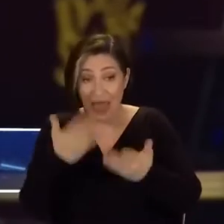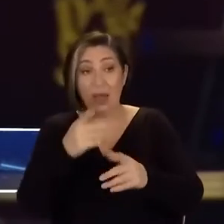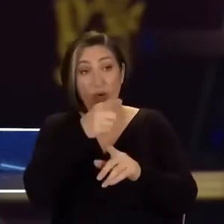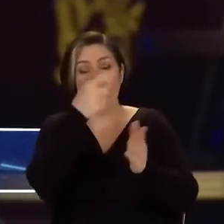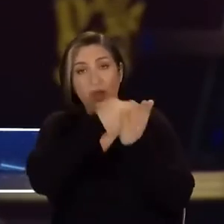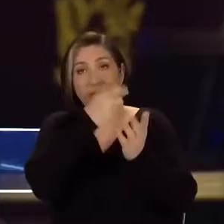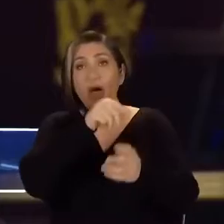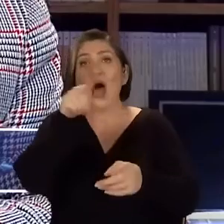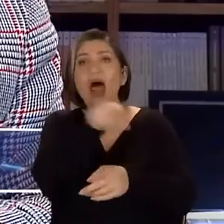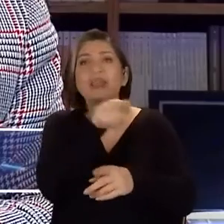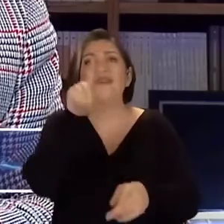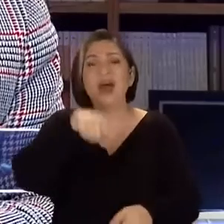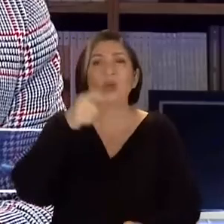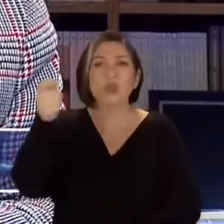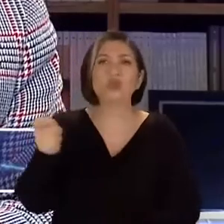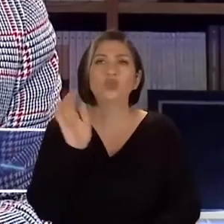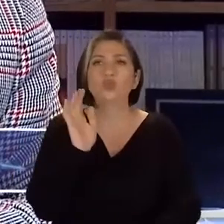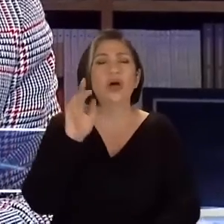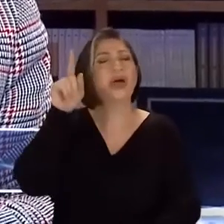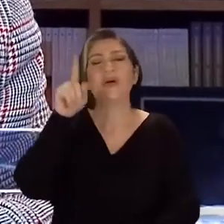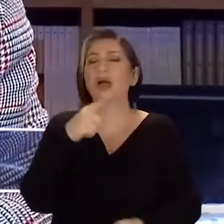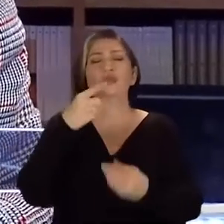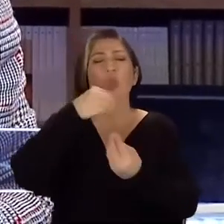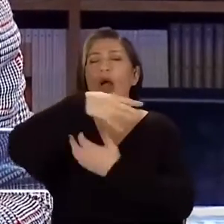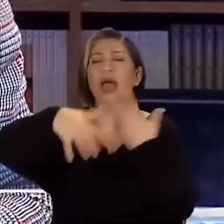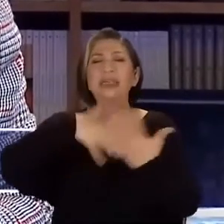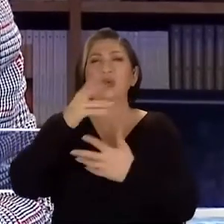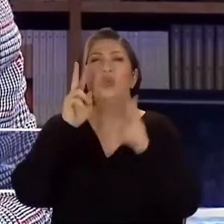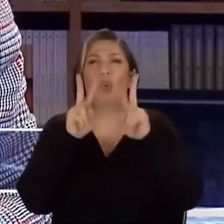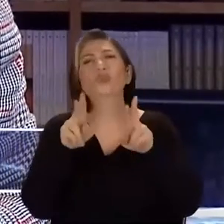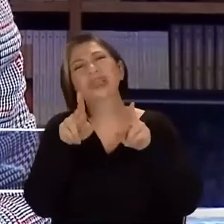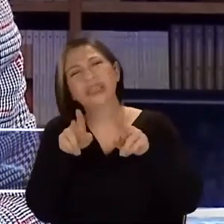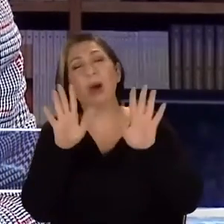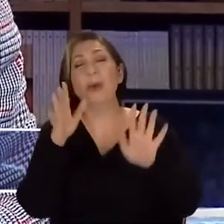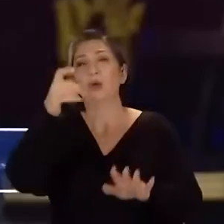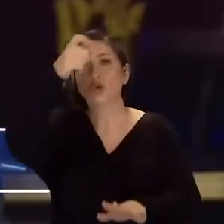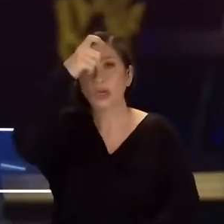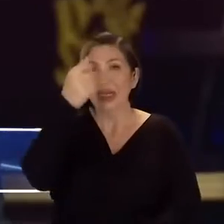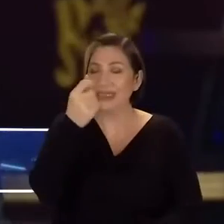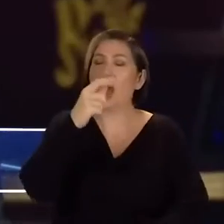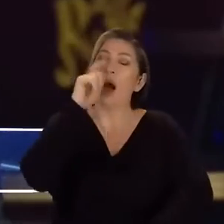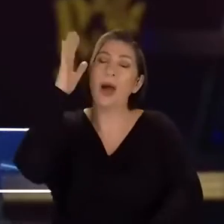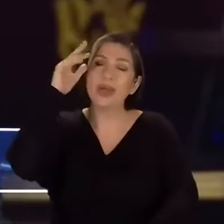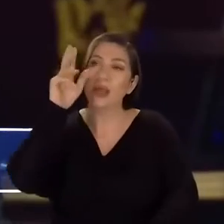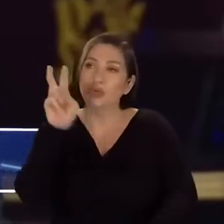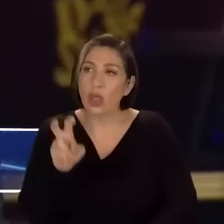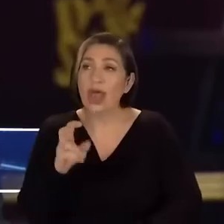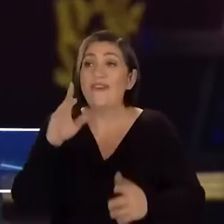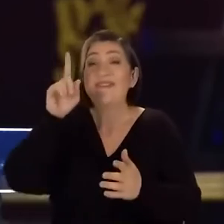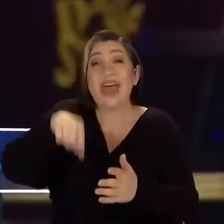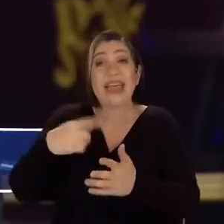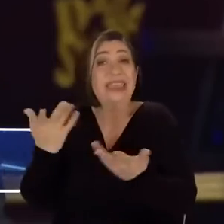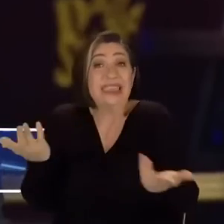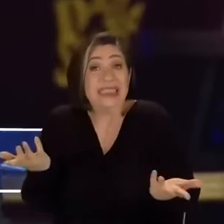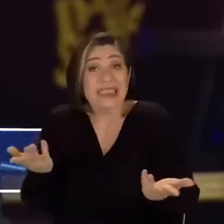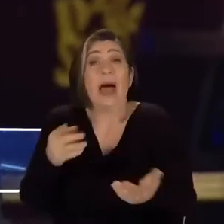yapıyorsanız aradaki vergiyi ödüyorsunuz. Yani vergi açısından çok karışık gibi görünmekle beraber Türk lirası, Amerikan doları vergi açısından nasıl